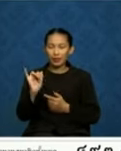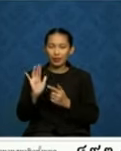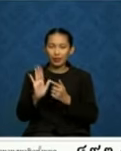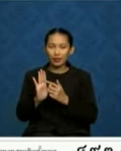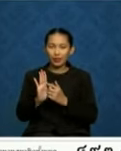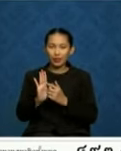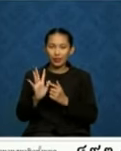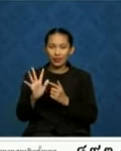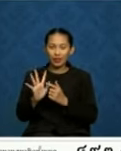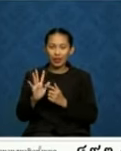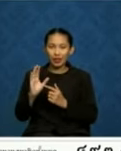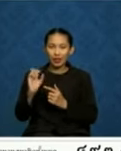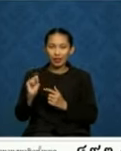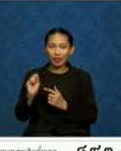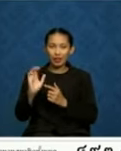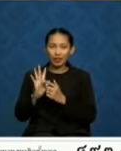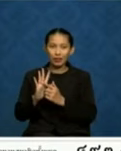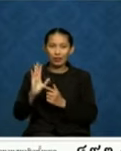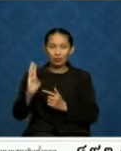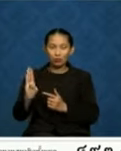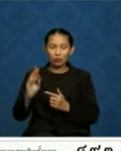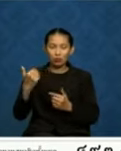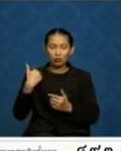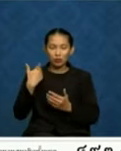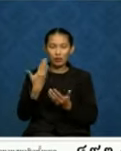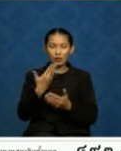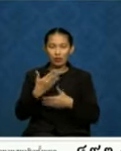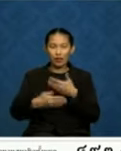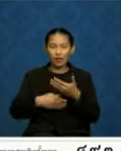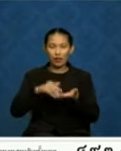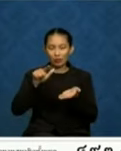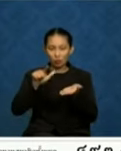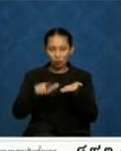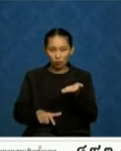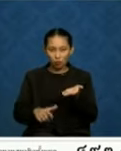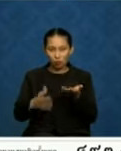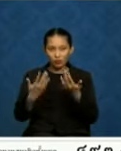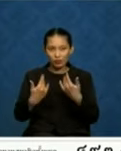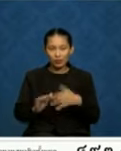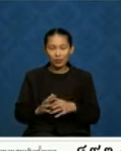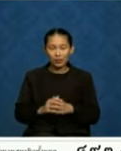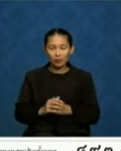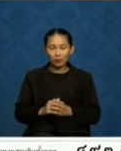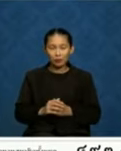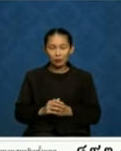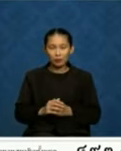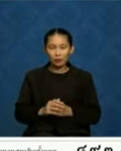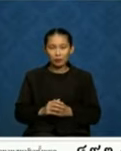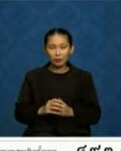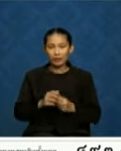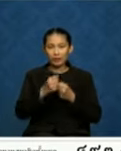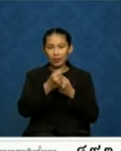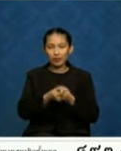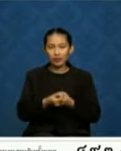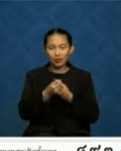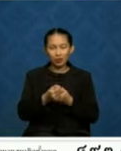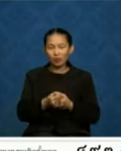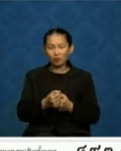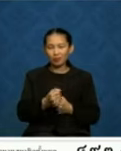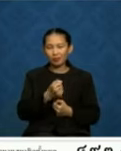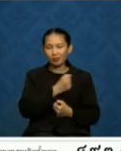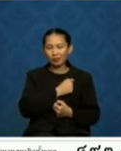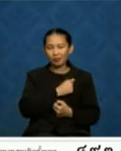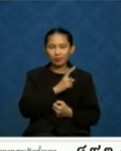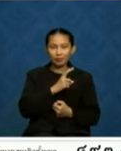าสูบแห่งประเทศไทยต้องมียอดขายลดลงนะครับและจำนวนเกษตรกรที่ทนไม่ได้อยู่ไม่